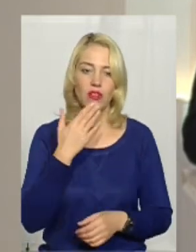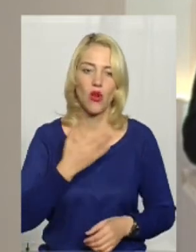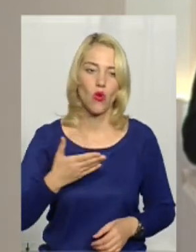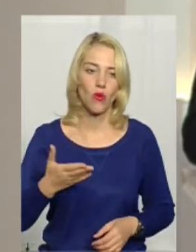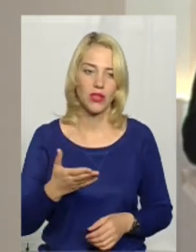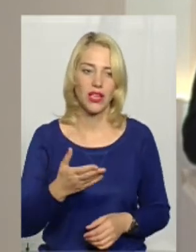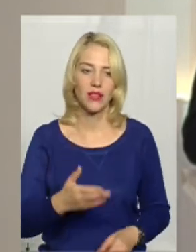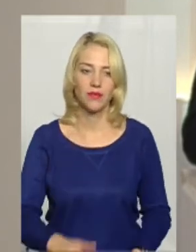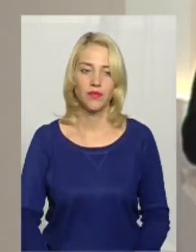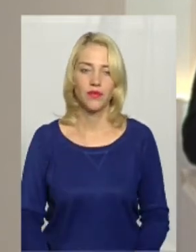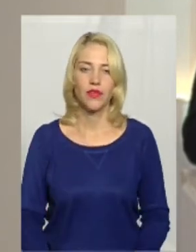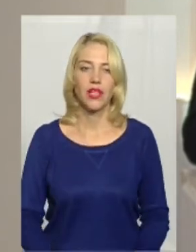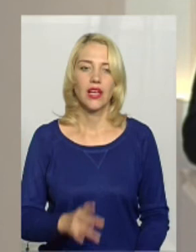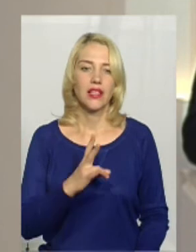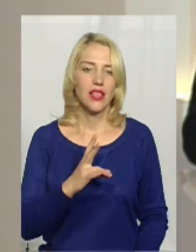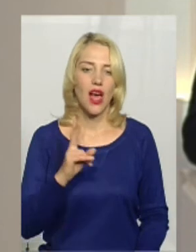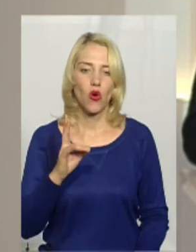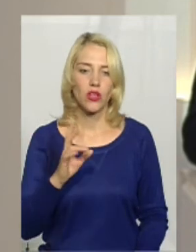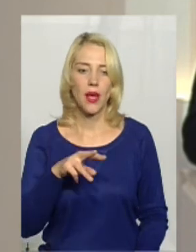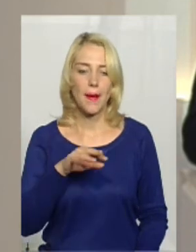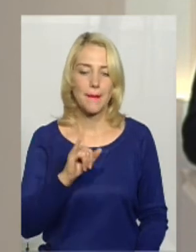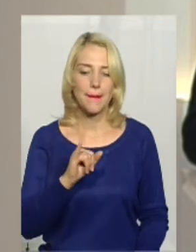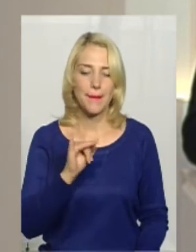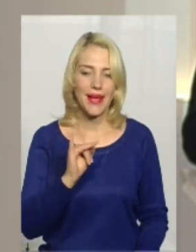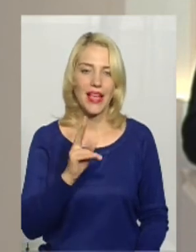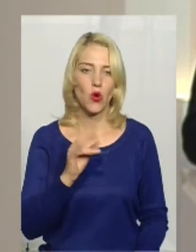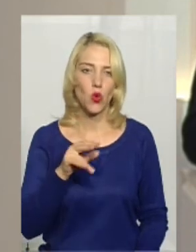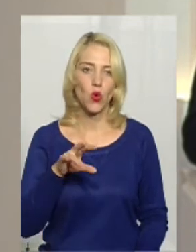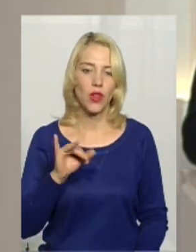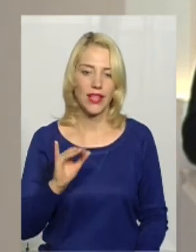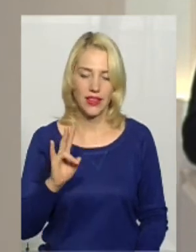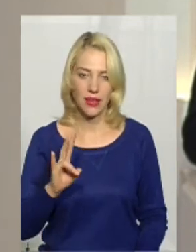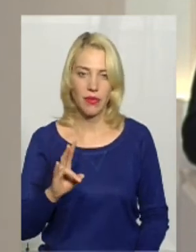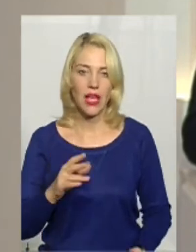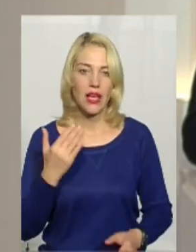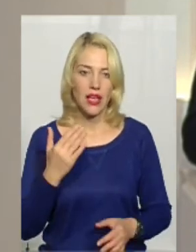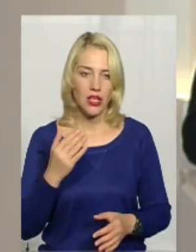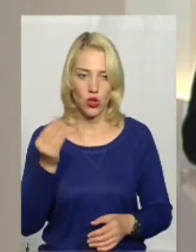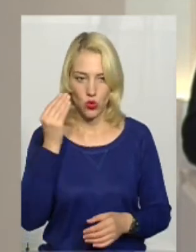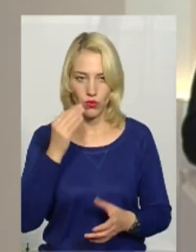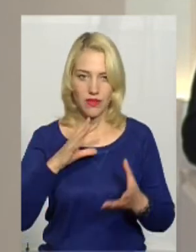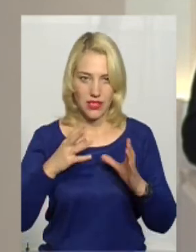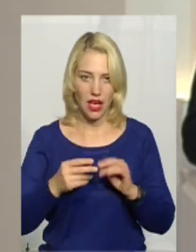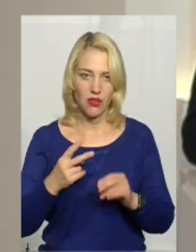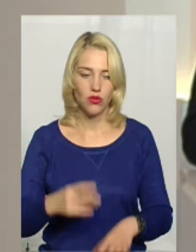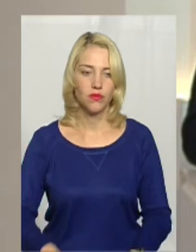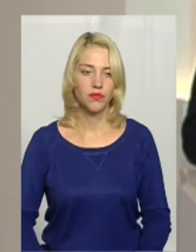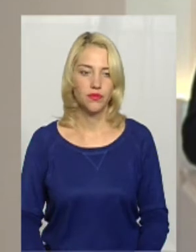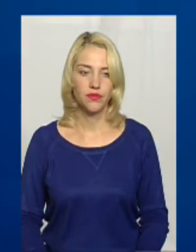коментар Ніни Корнієвни із Микулина. Її думка узагальнює все почути.